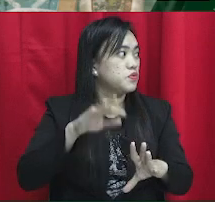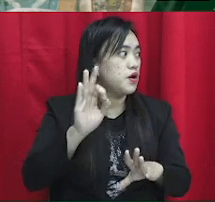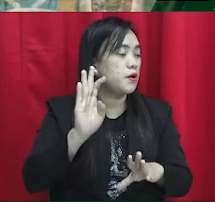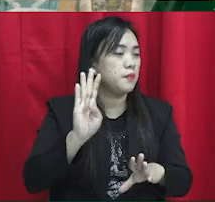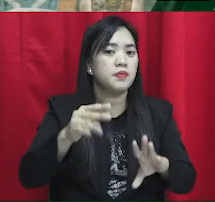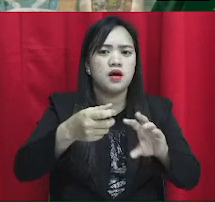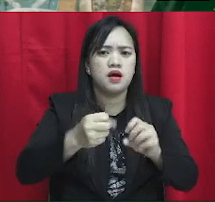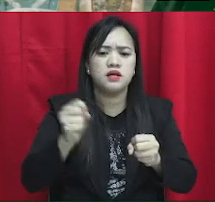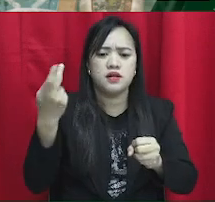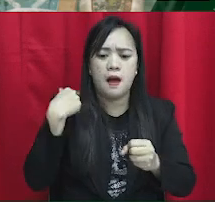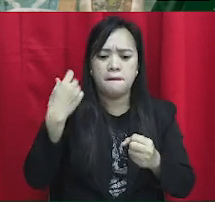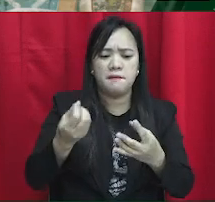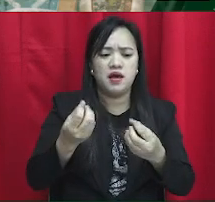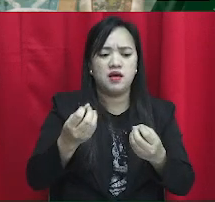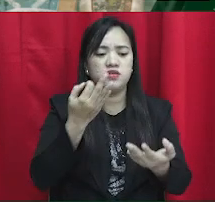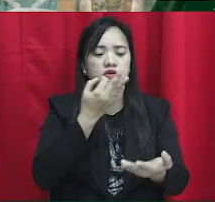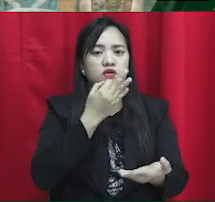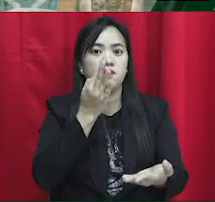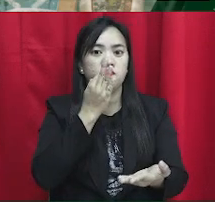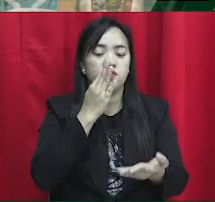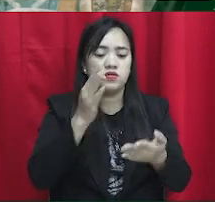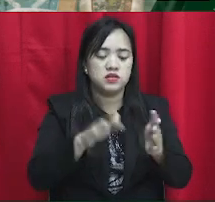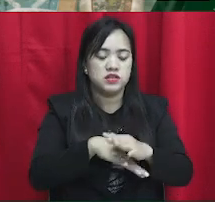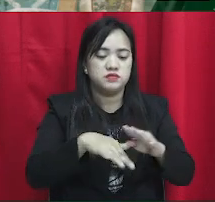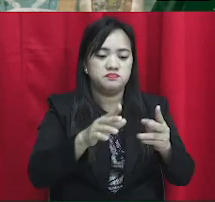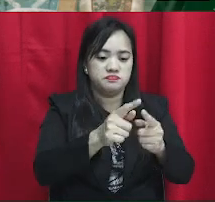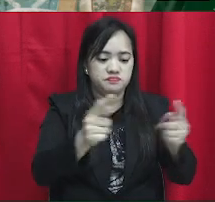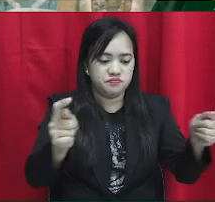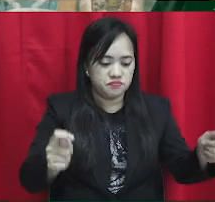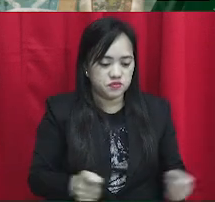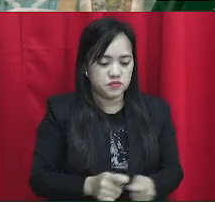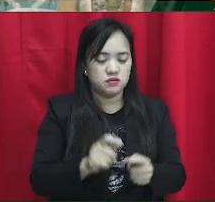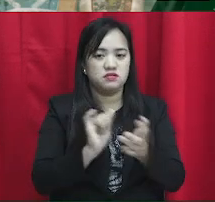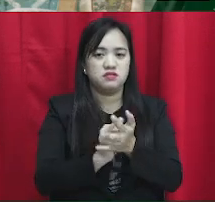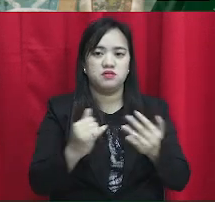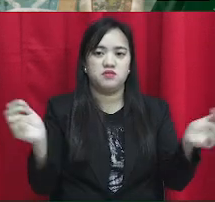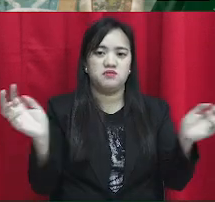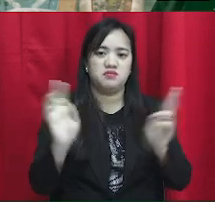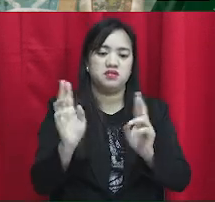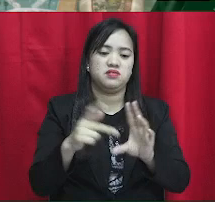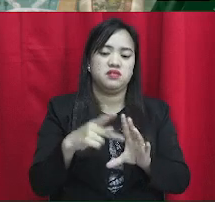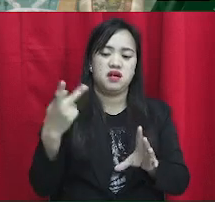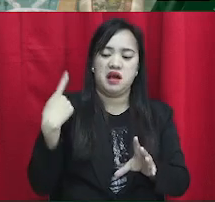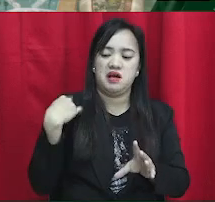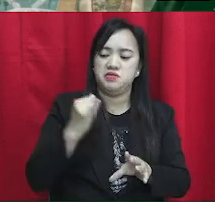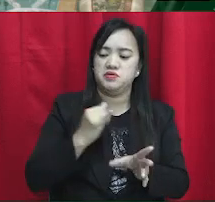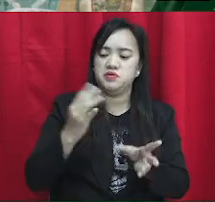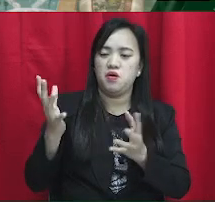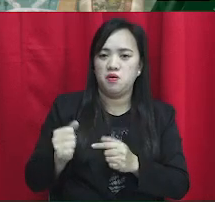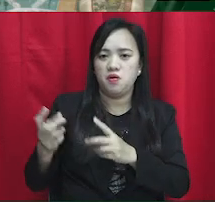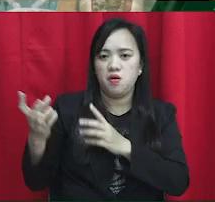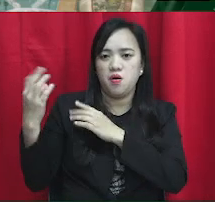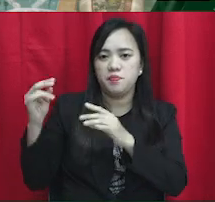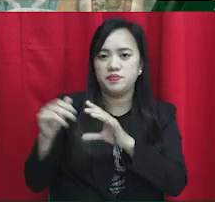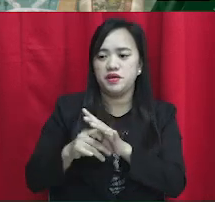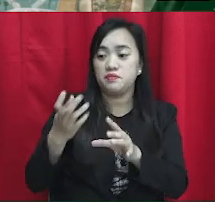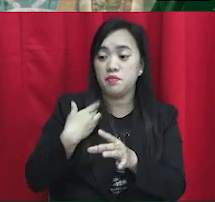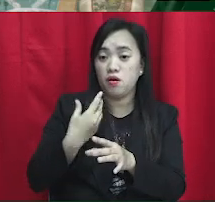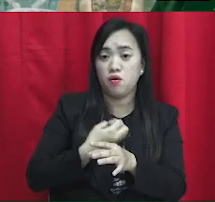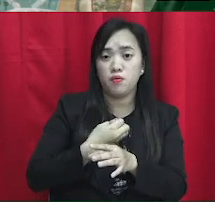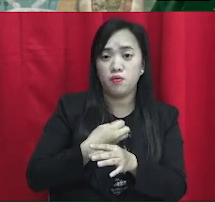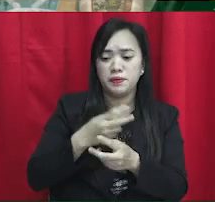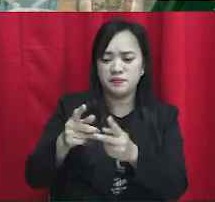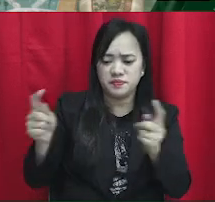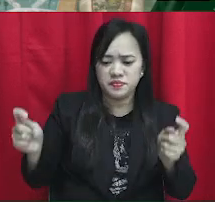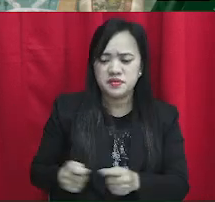handa. Tipong, ready na ang pang Noche Buena. Tapos buti pa siya meron. Tapos ako wala. Yung punuan yung lamesa nila. Diba?